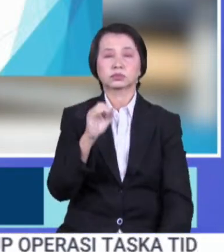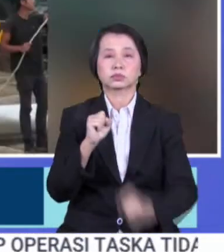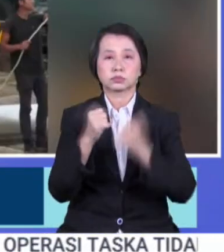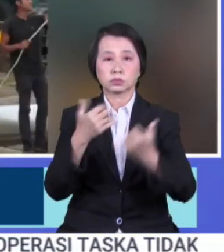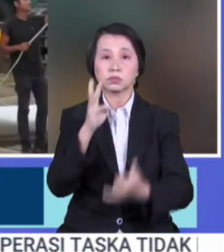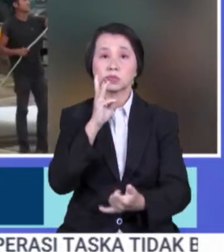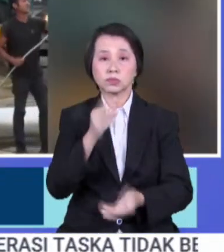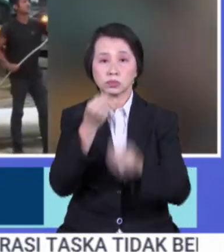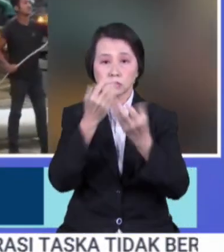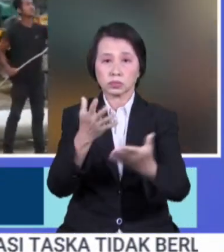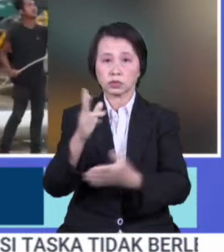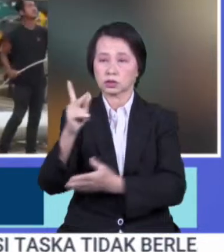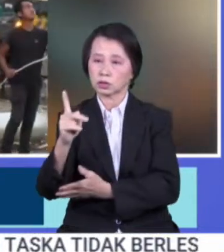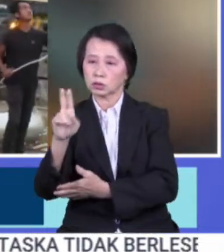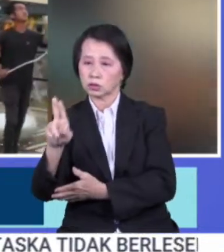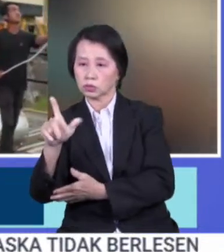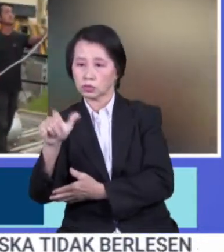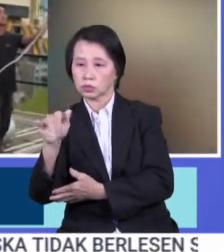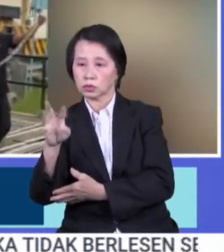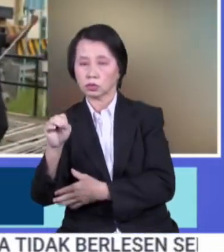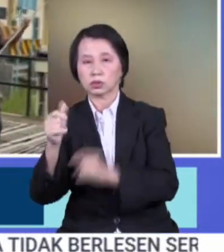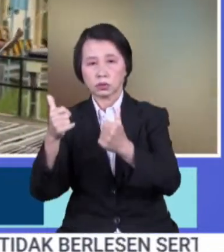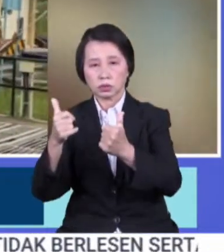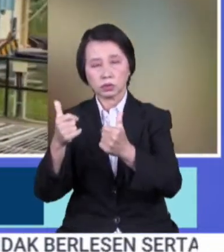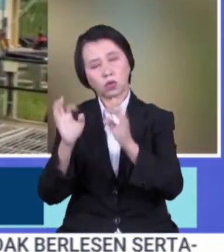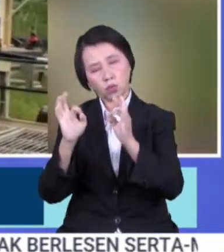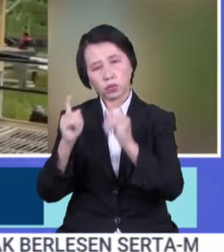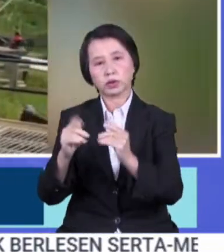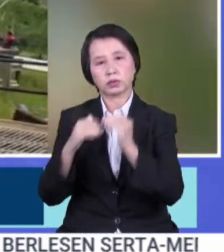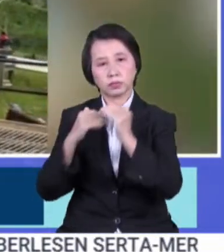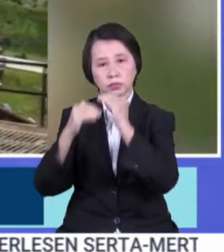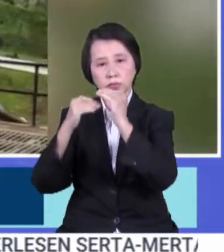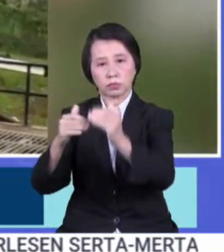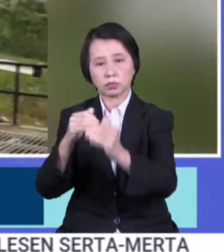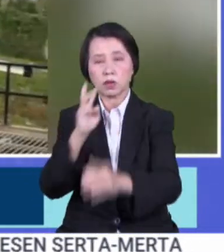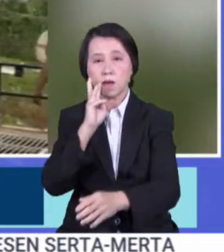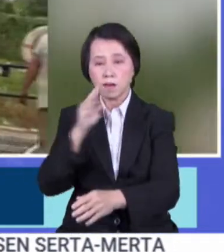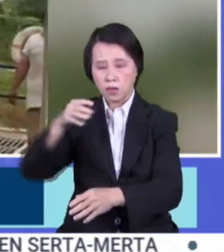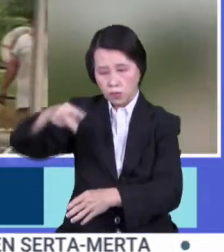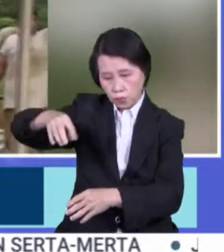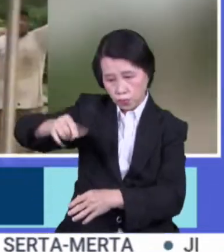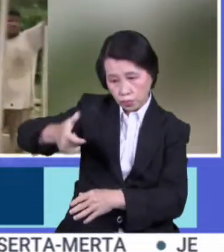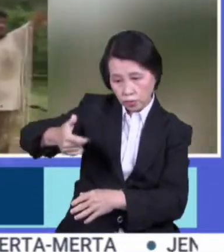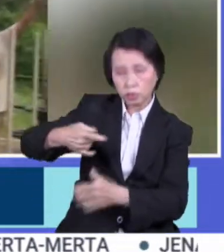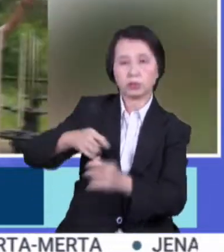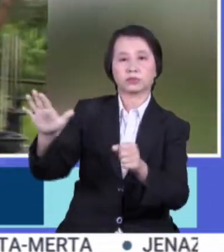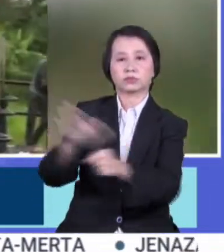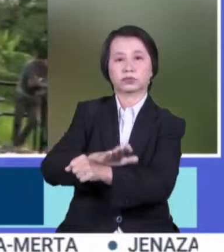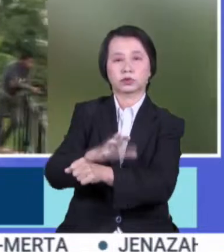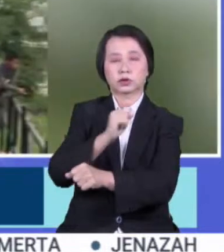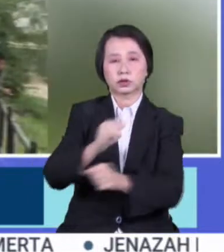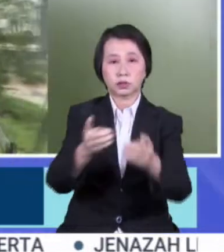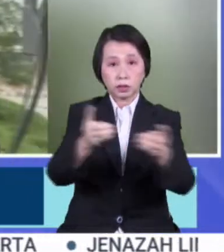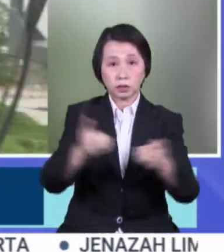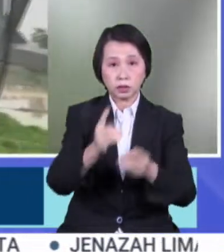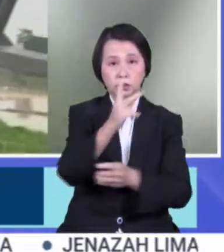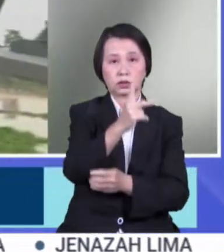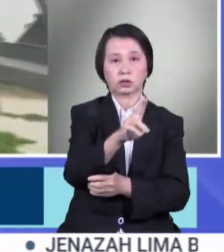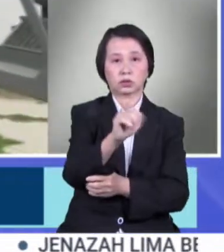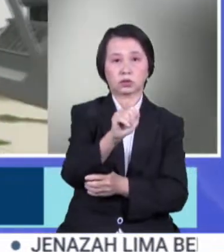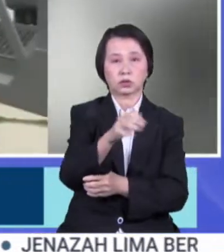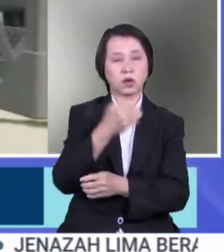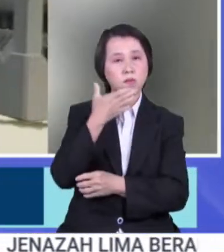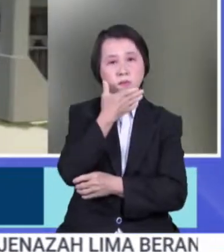memaklumkan daerah Kulim telah pulih secara berperingkat dan sebahagian daerah Baling telah pulih sepenuhnya. Manakala daerah Kuala Muda